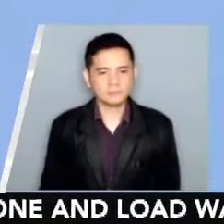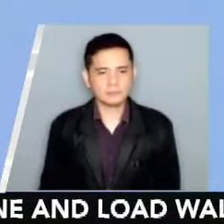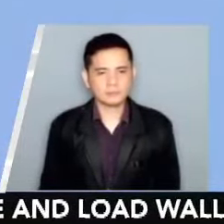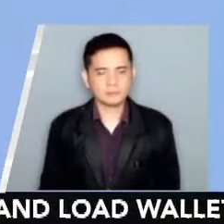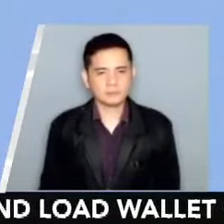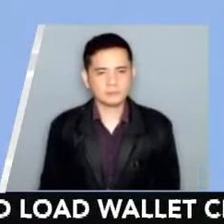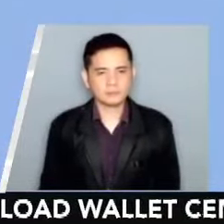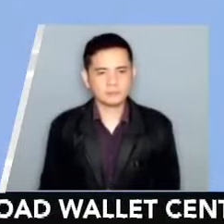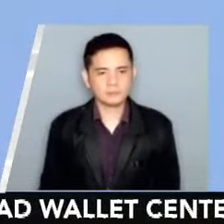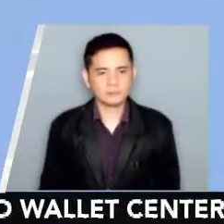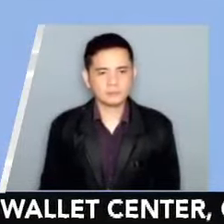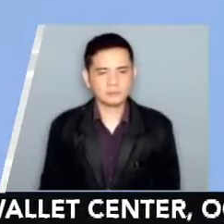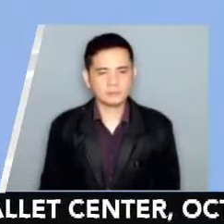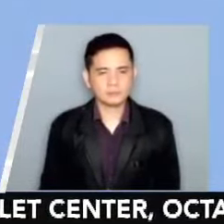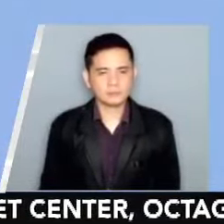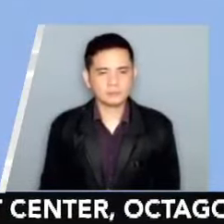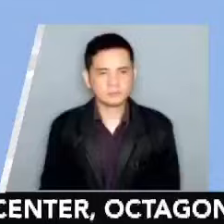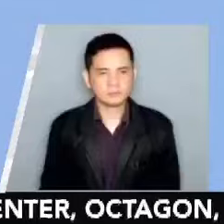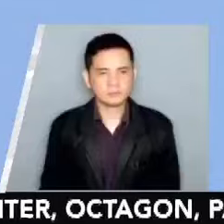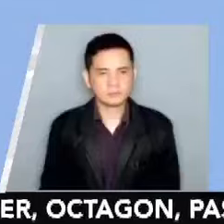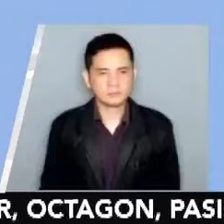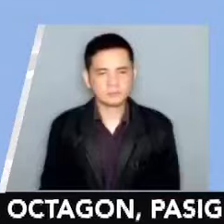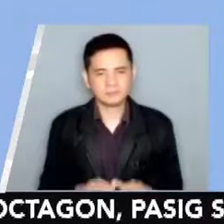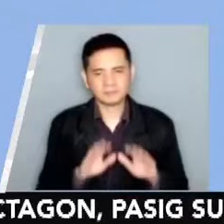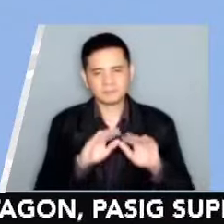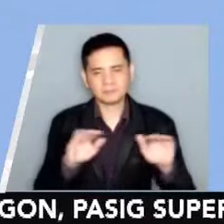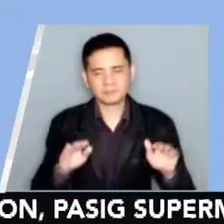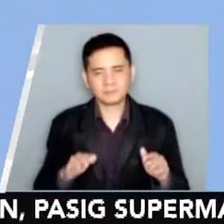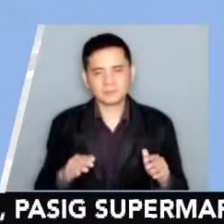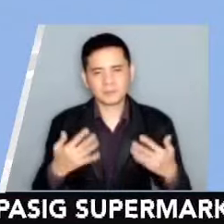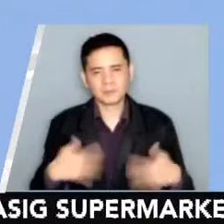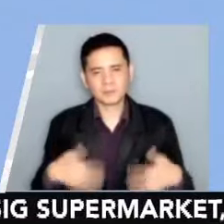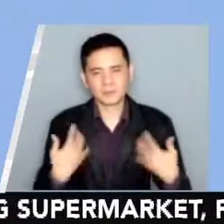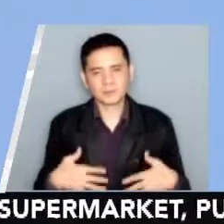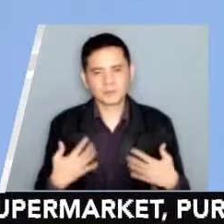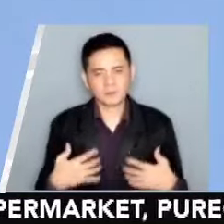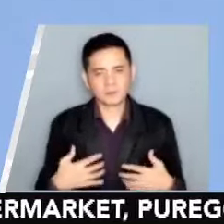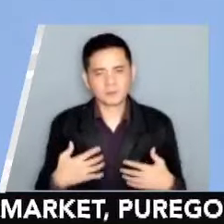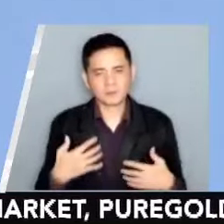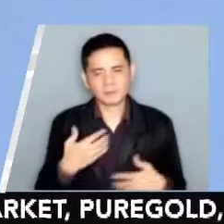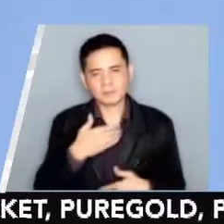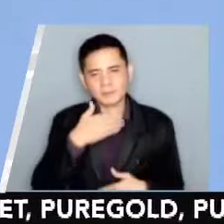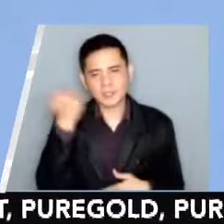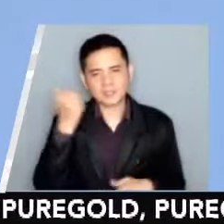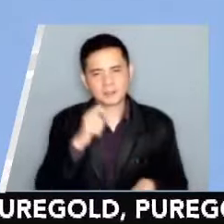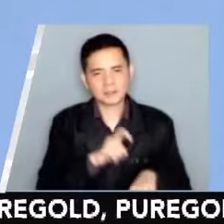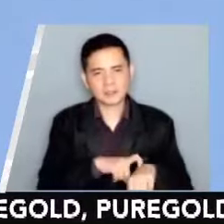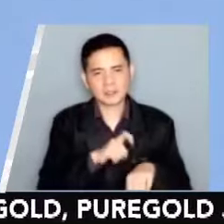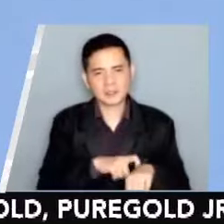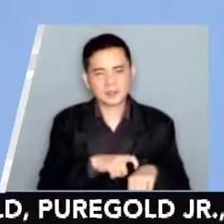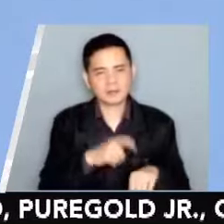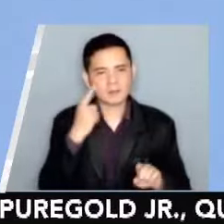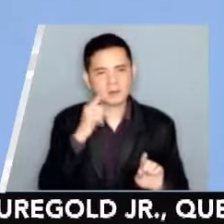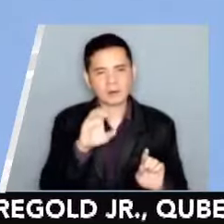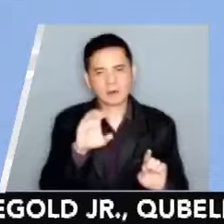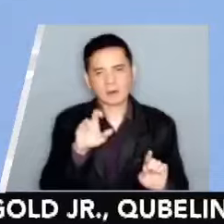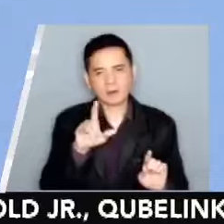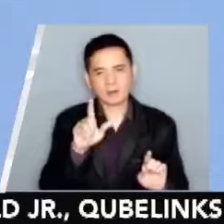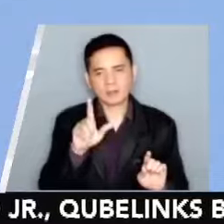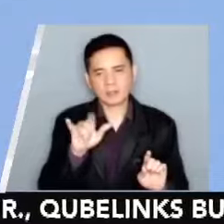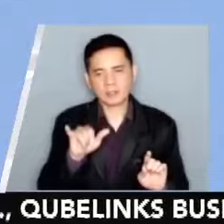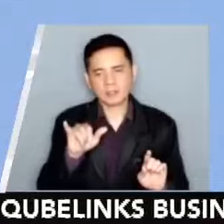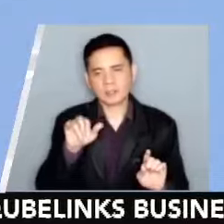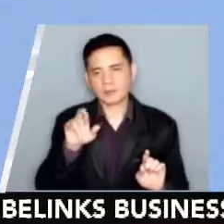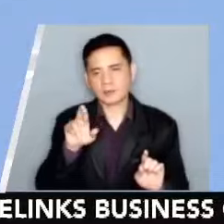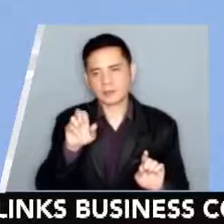pare, talagang it is the loveliest time para kay Canadian singer Carly Rae Jepsen. Yan ay matapos niyang i-reveal na